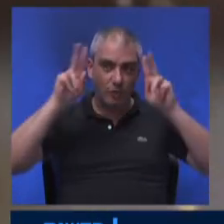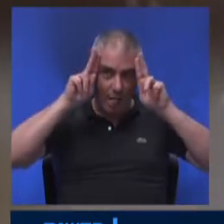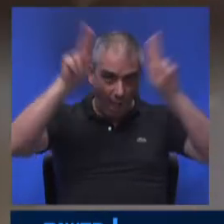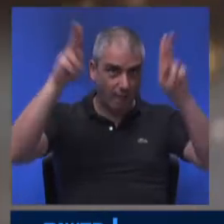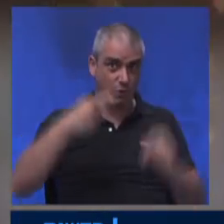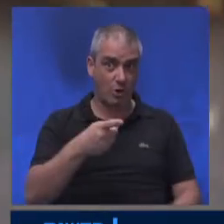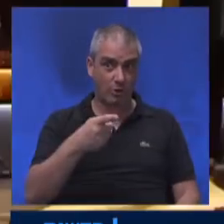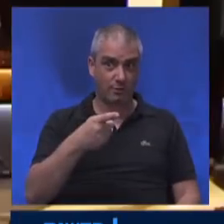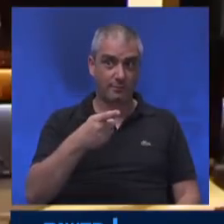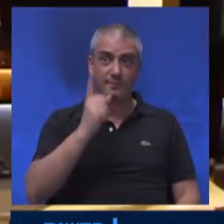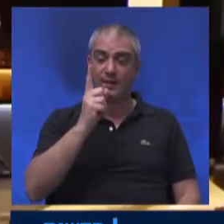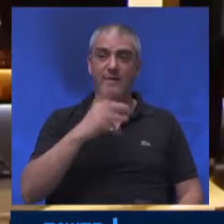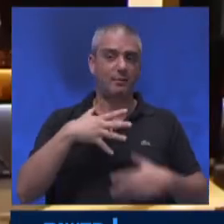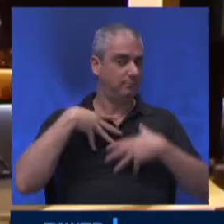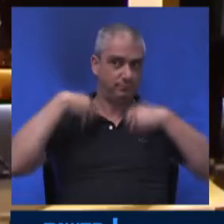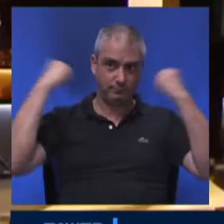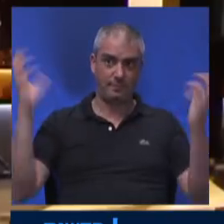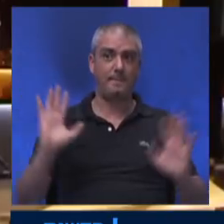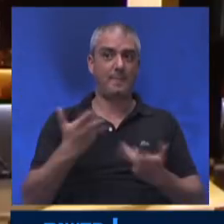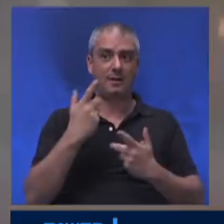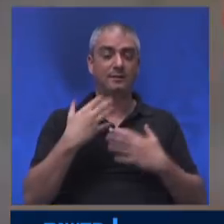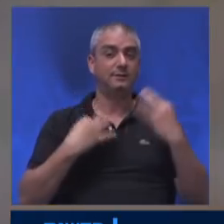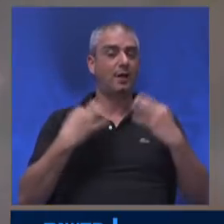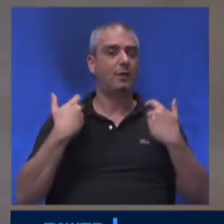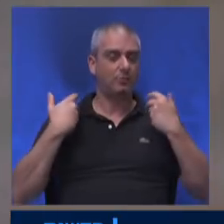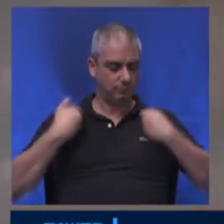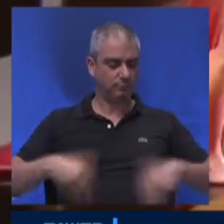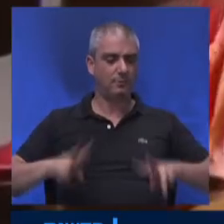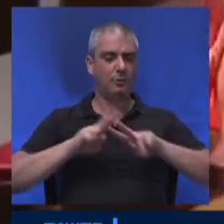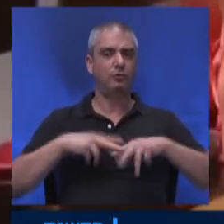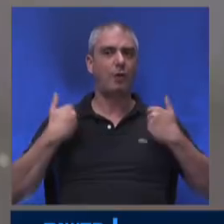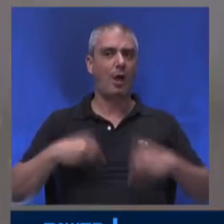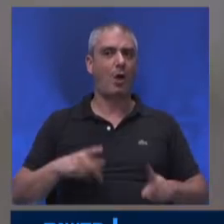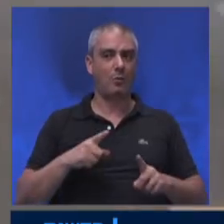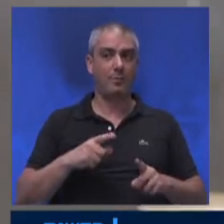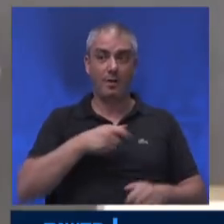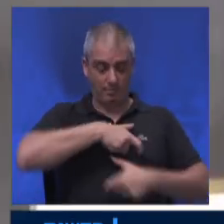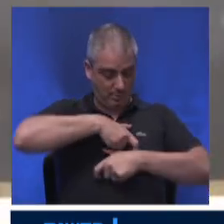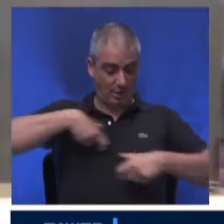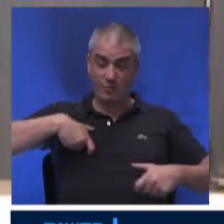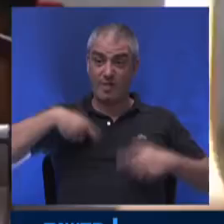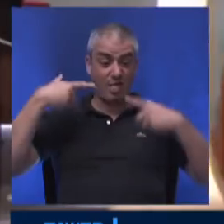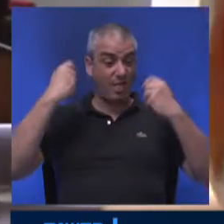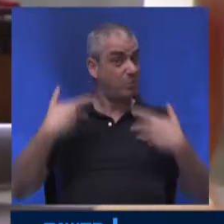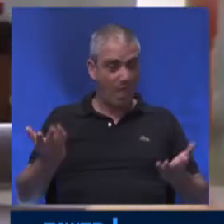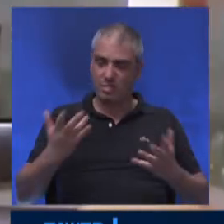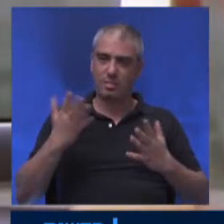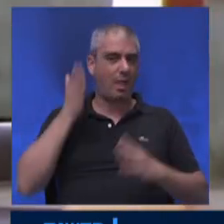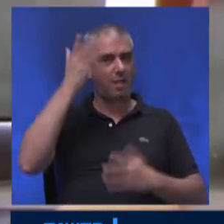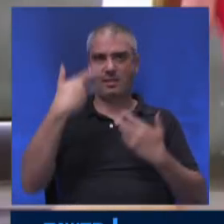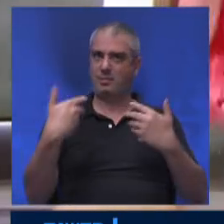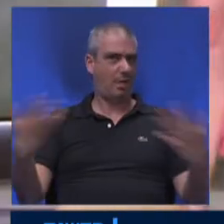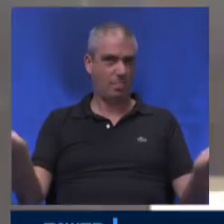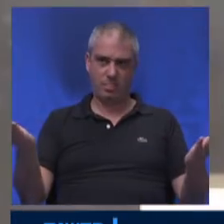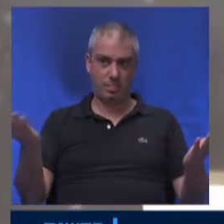זו ירדה במהרה כשהשחקנית נותרה בלי בגדים וכשעל החזה שלה כתוב אין תרבות, אין עתיד. את הכיתוב על